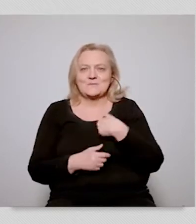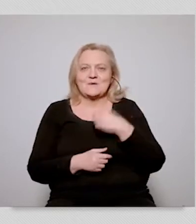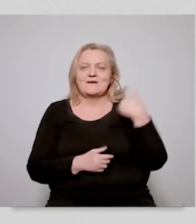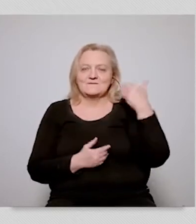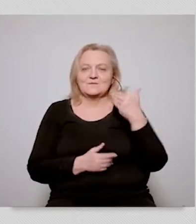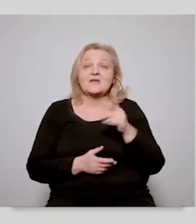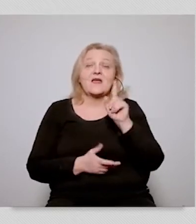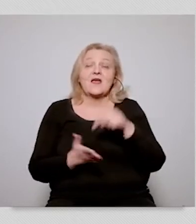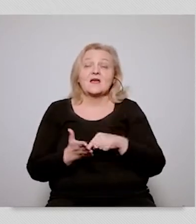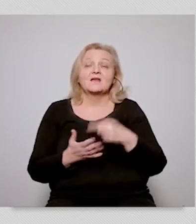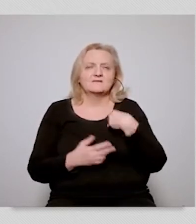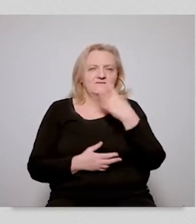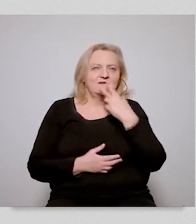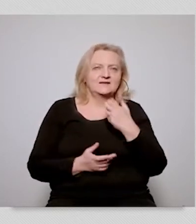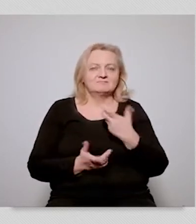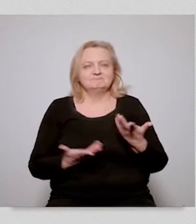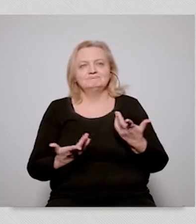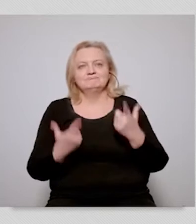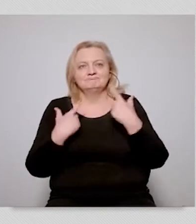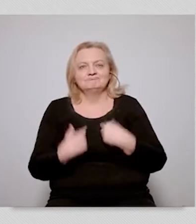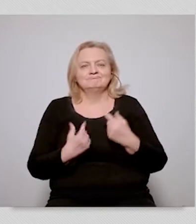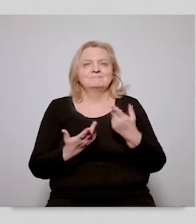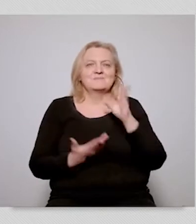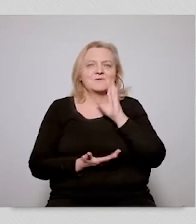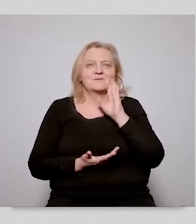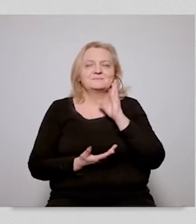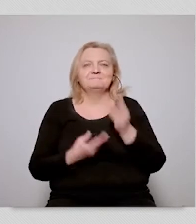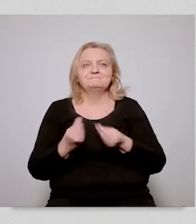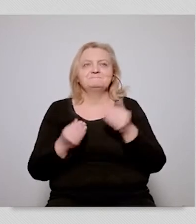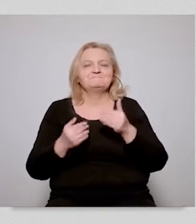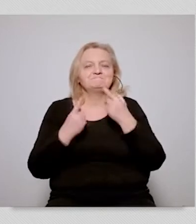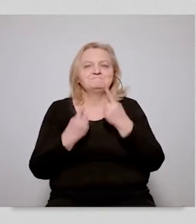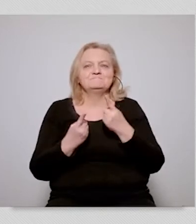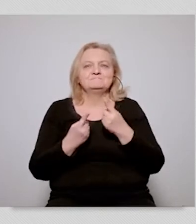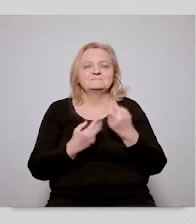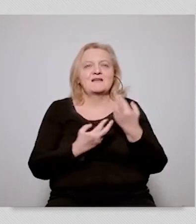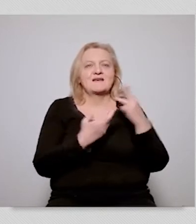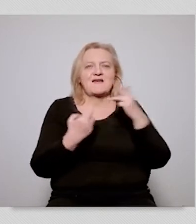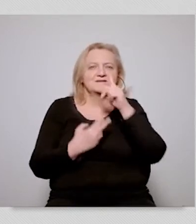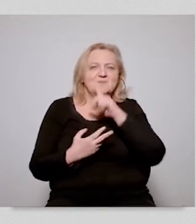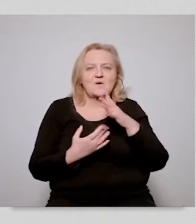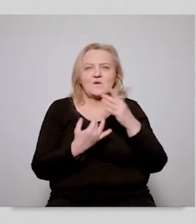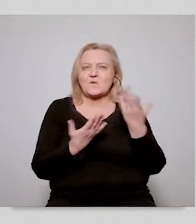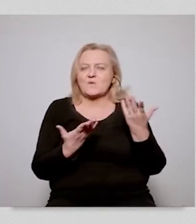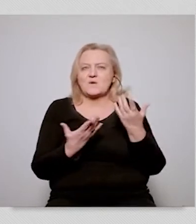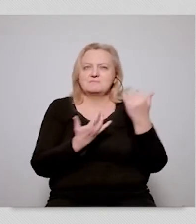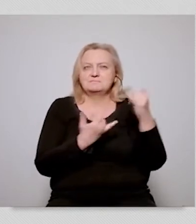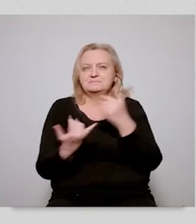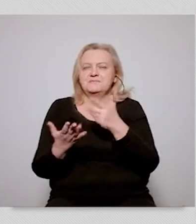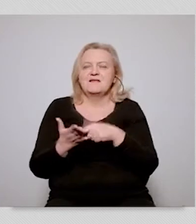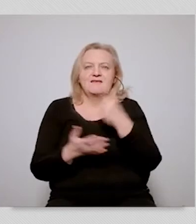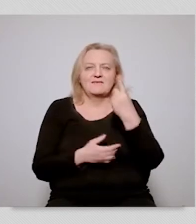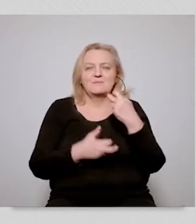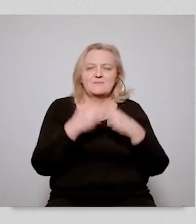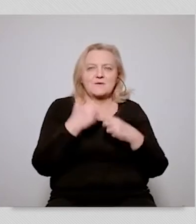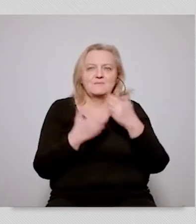widać pewne nieoczekiwane takie, można powiedzieć, zbitki reakcji społecznych. Jednak problem